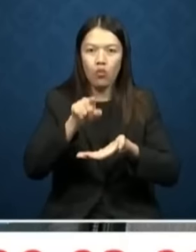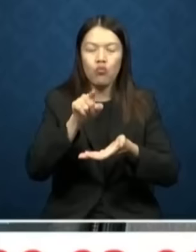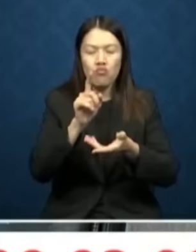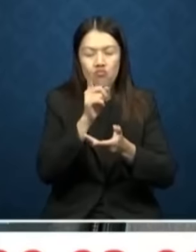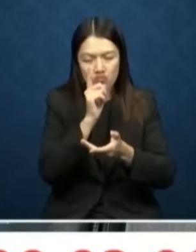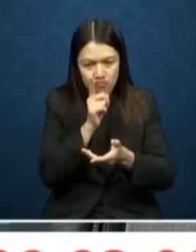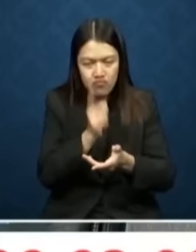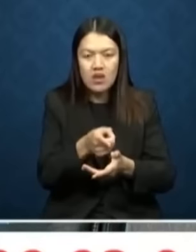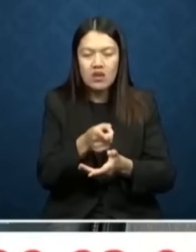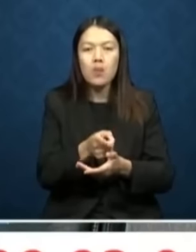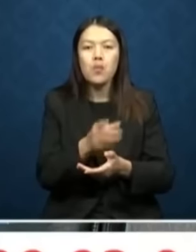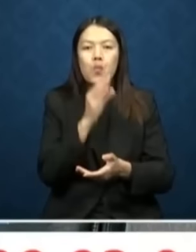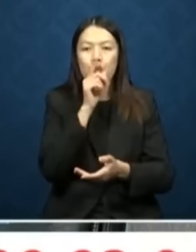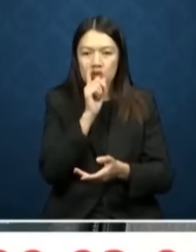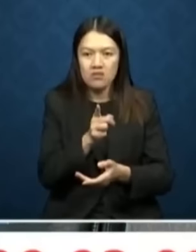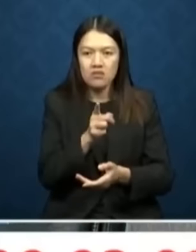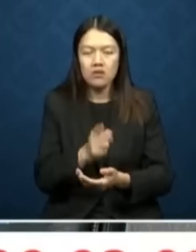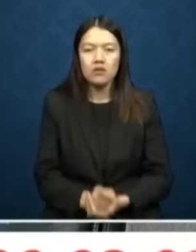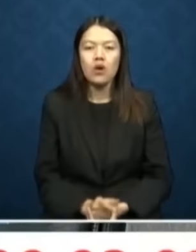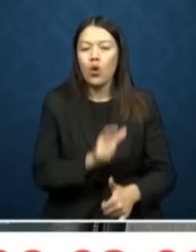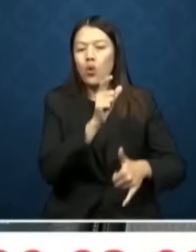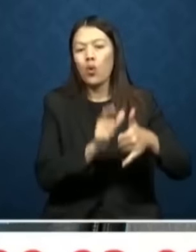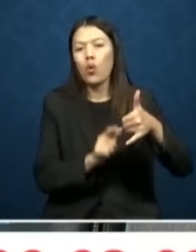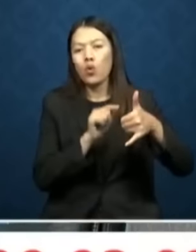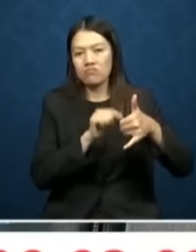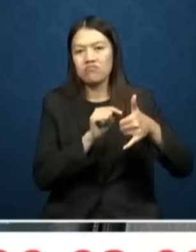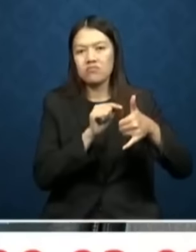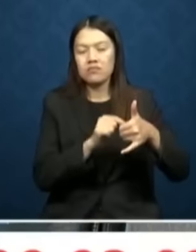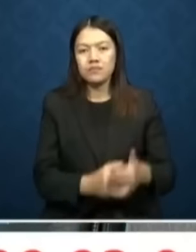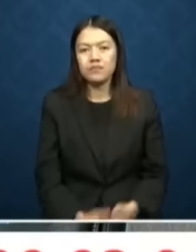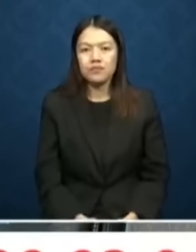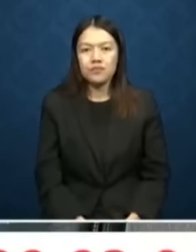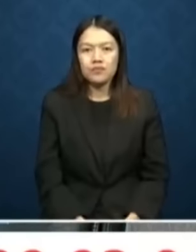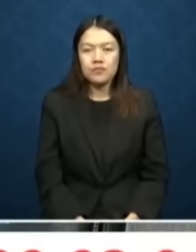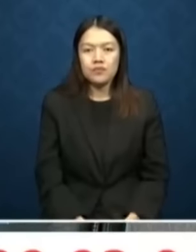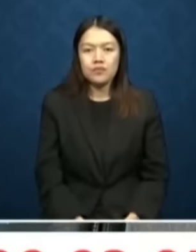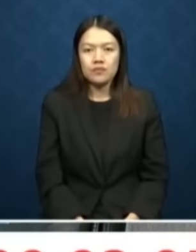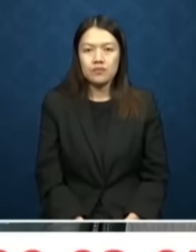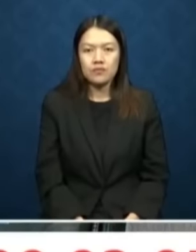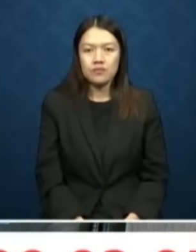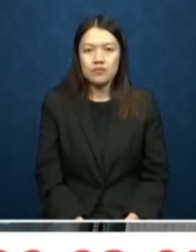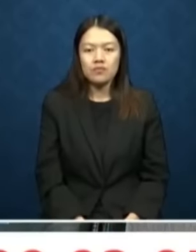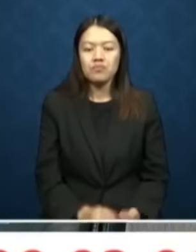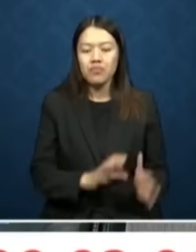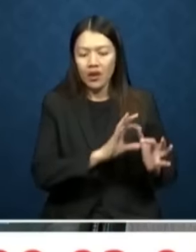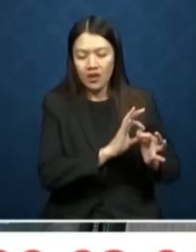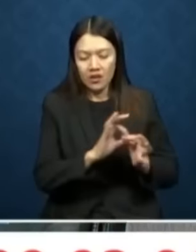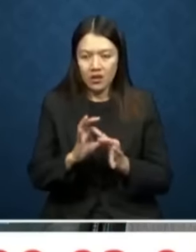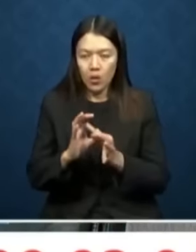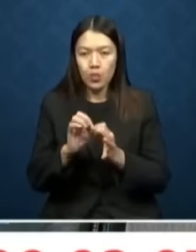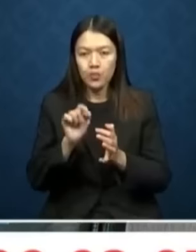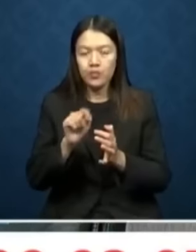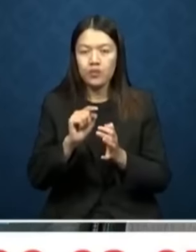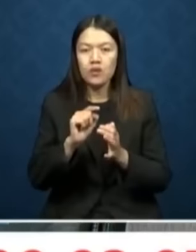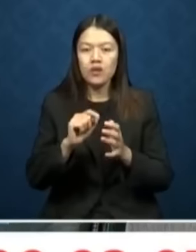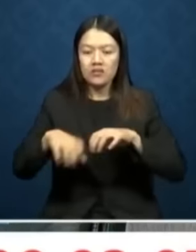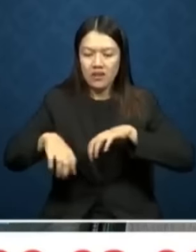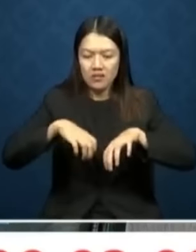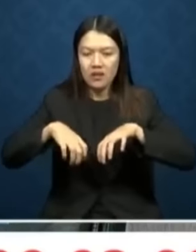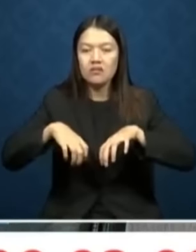นะครับที่จะต้องพูดถึงเรื่องของตัวบุคคลบ้างก่อนที่จะนำไปสู่ความประเด็นที่เชื่อมโยงกับการบริ